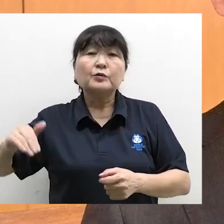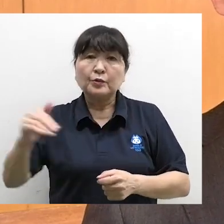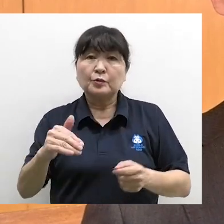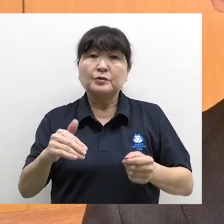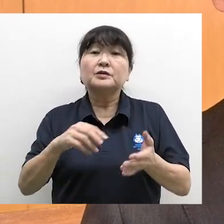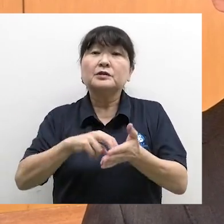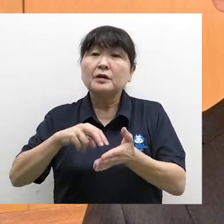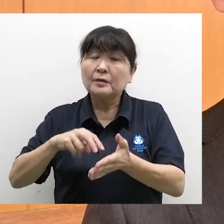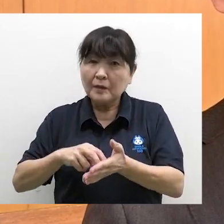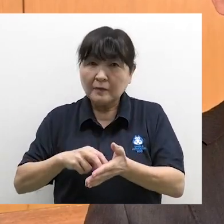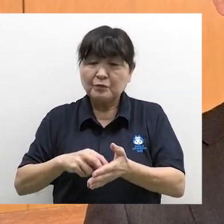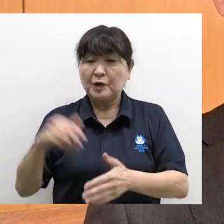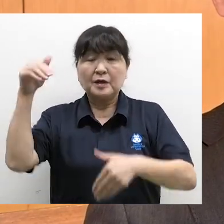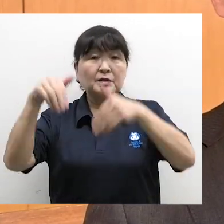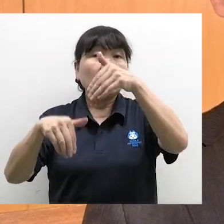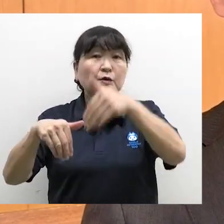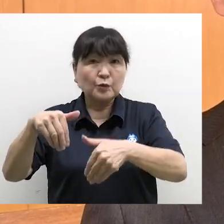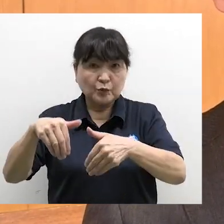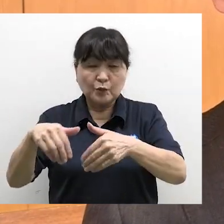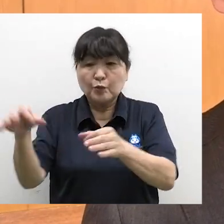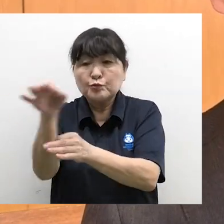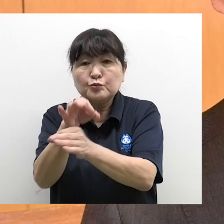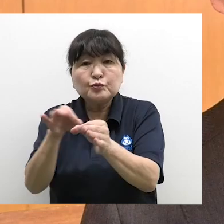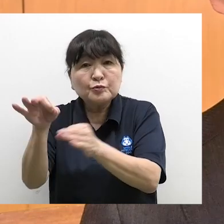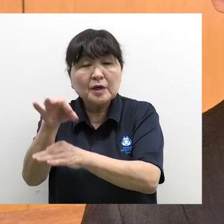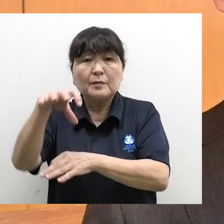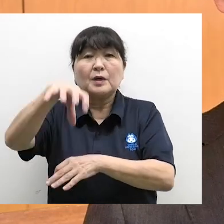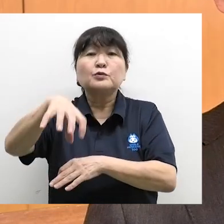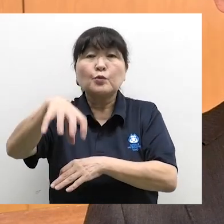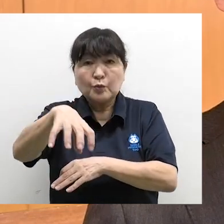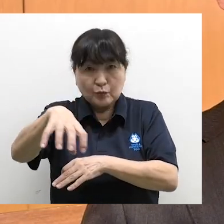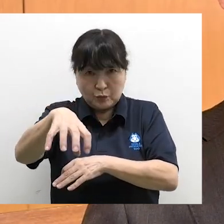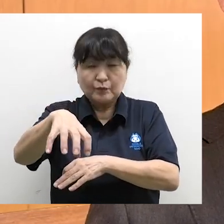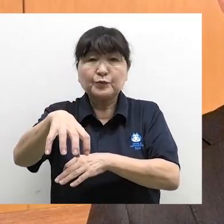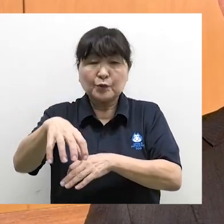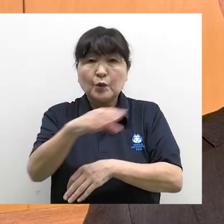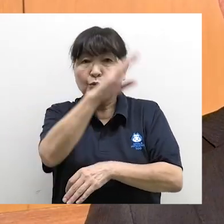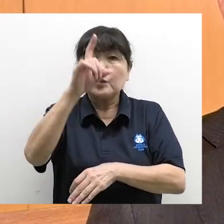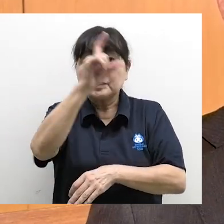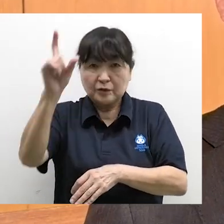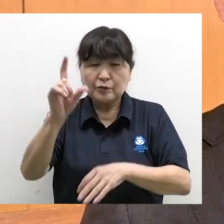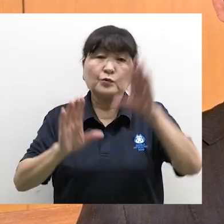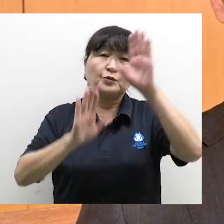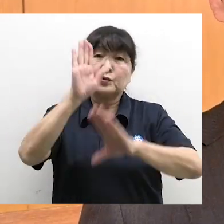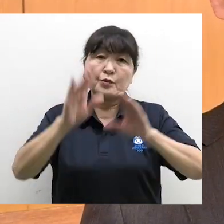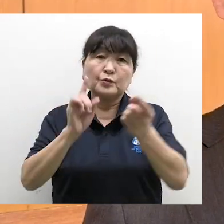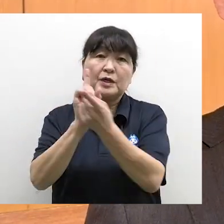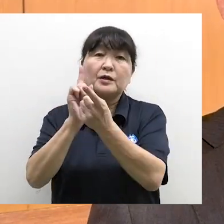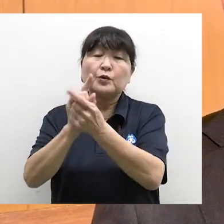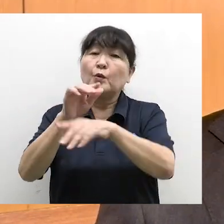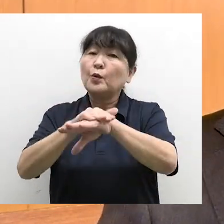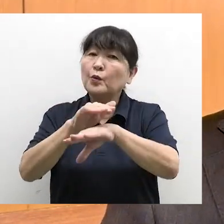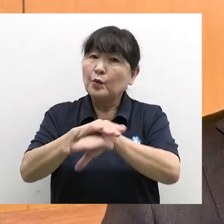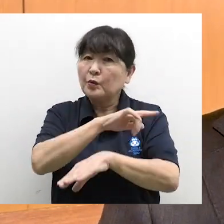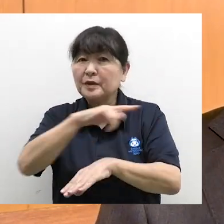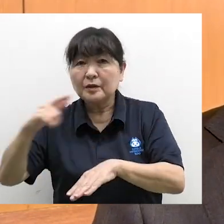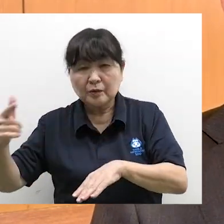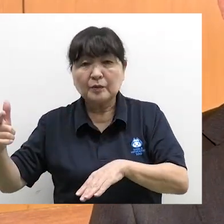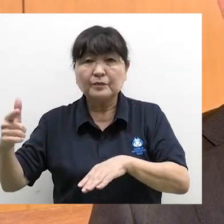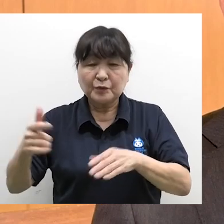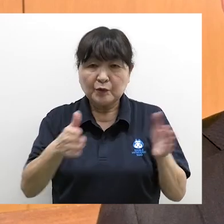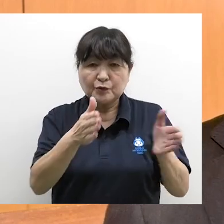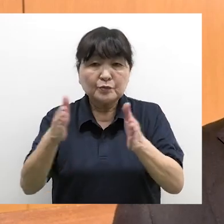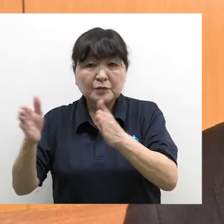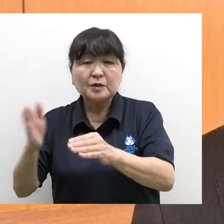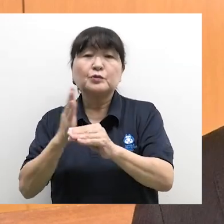選挙に投票所の運営であったり、投票日当日の開票作業であったり、いろいろと従事しなければいけなく